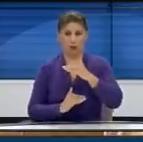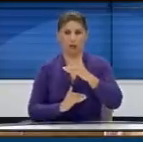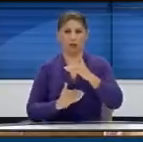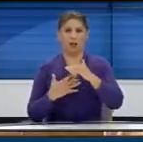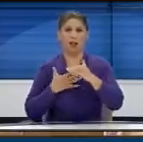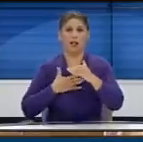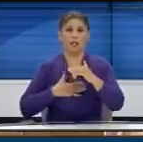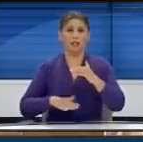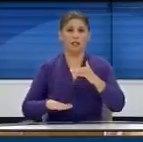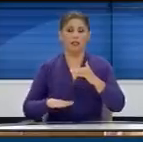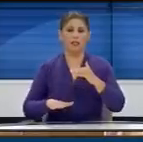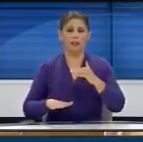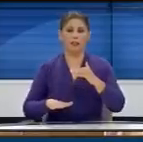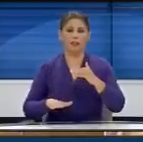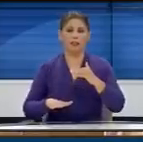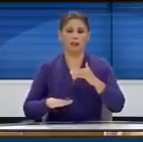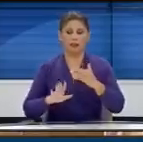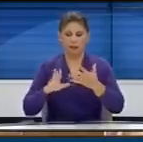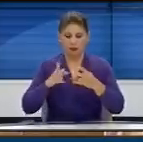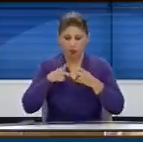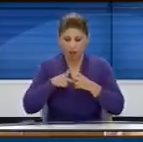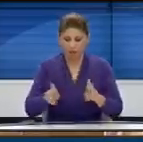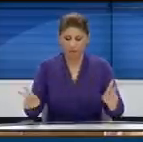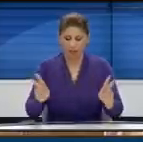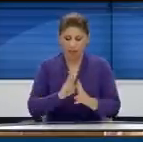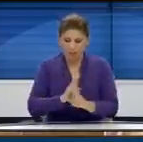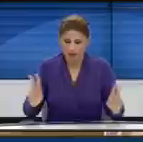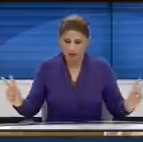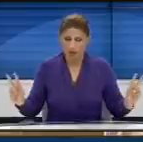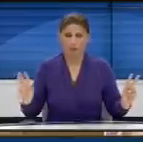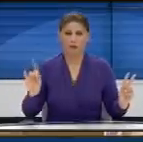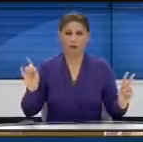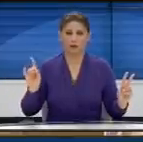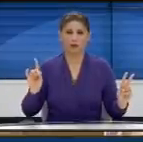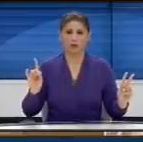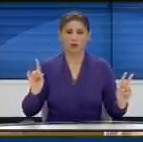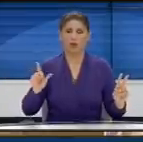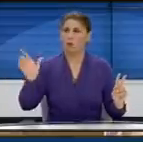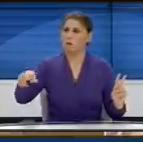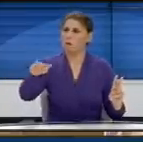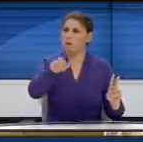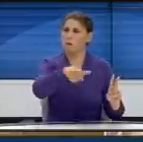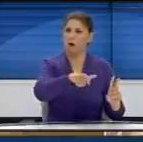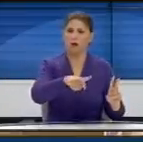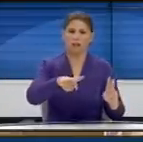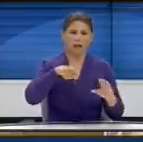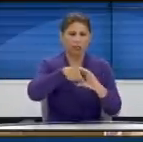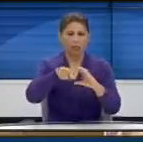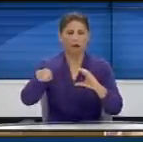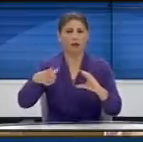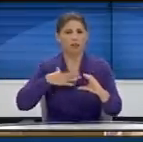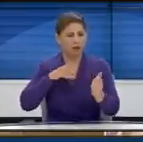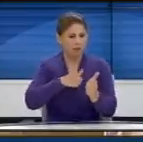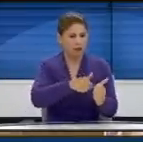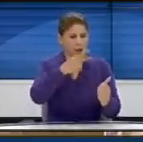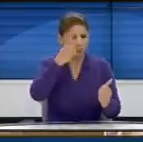Θέλετε αδιάφανη την εξουσία και διάτρητους τους πολίτες. Θέλετε να παρακολουθείτε όποιον